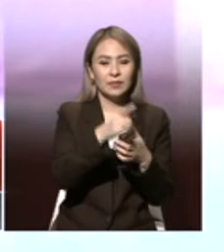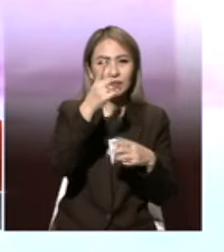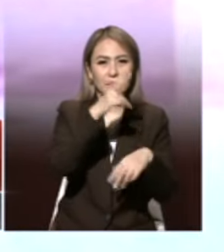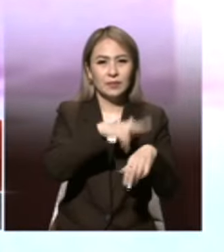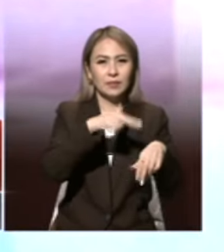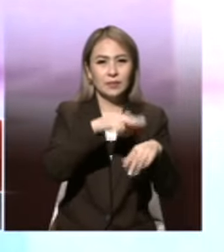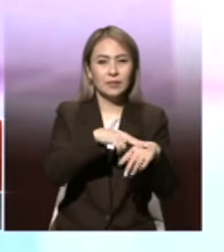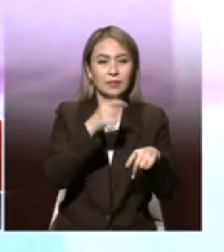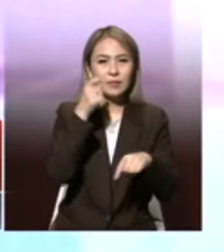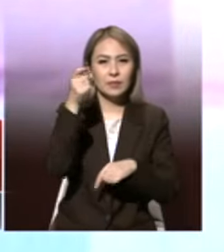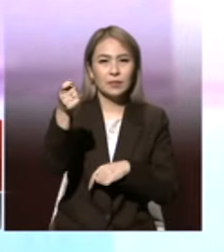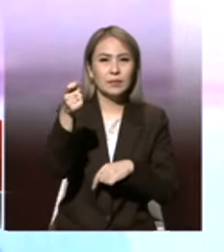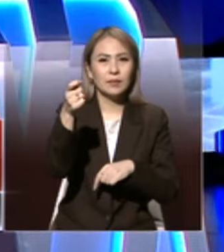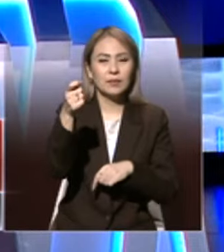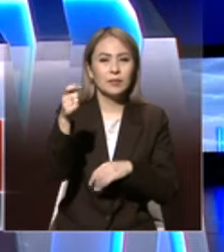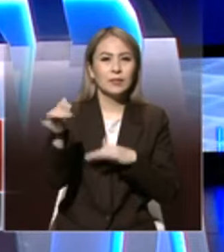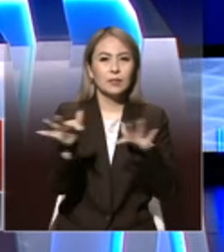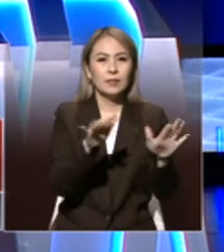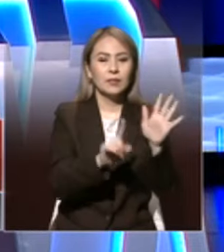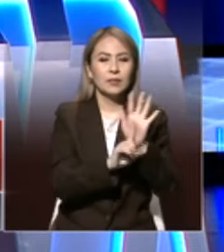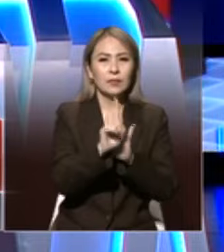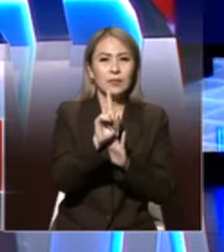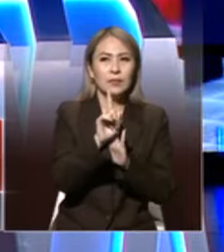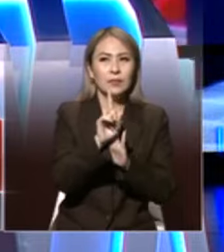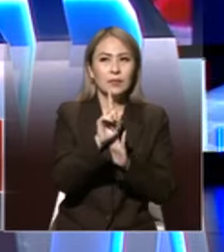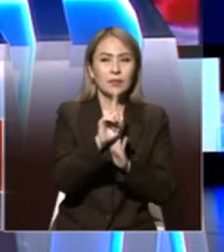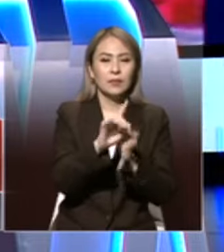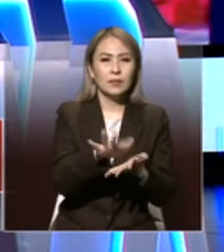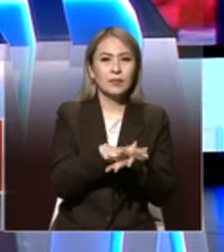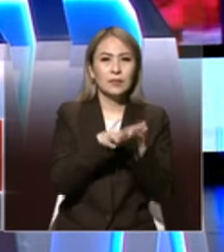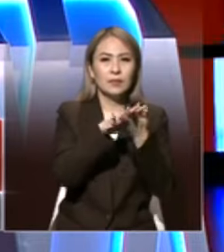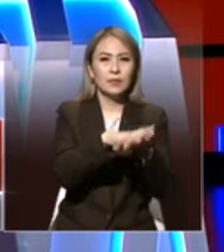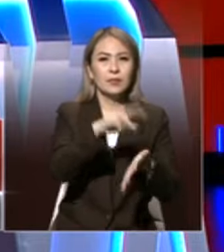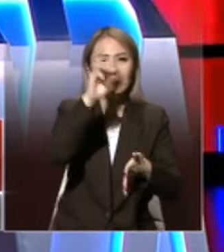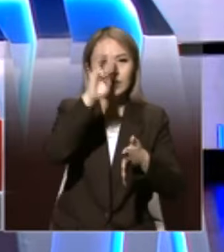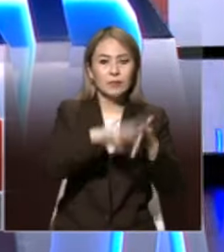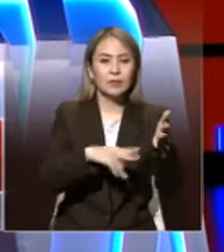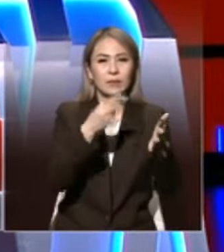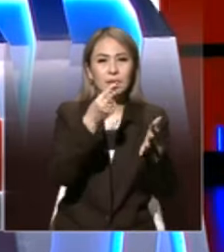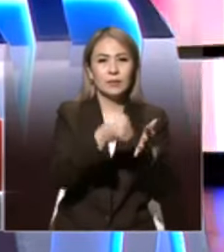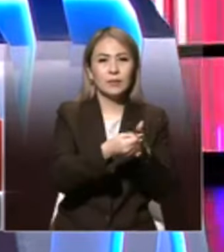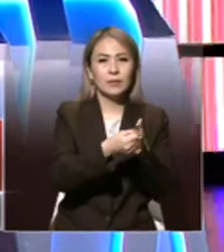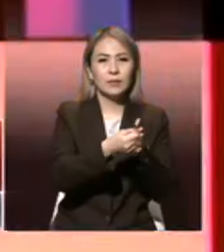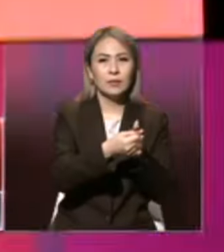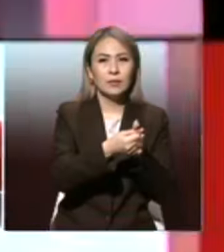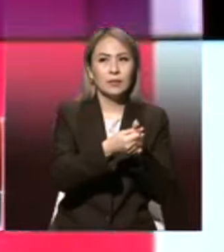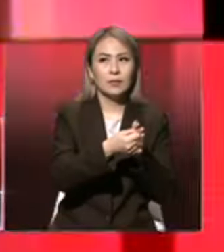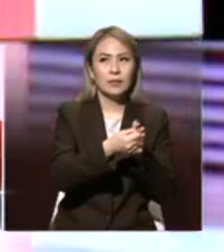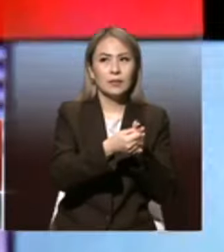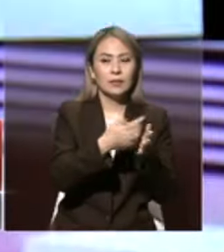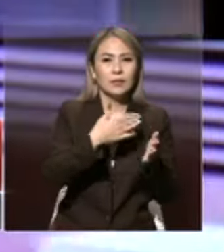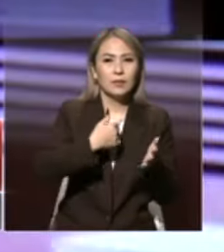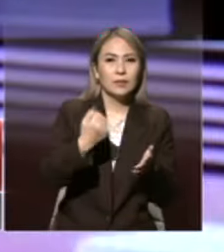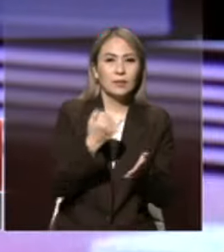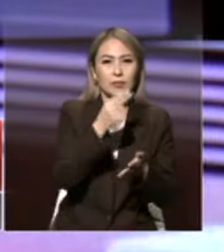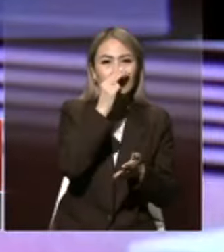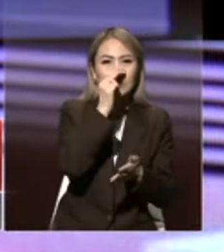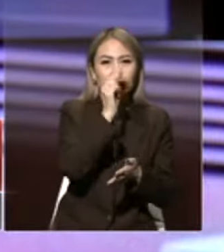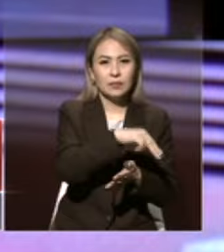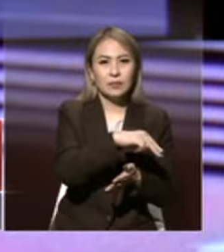берип, иш козгоп, үстүнөн штраф төлөтүп, айыппул төлөтүп, акыр соңунда менин досум кинелүү болуп